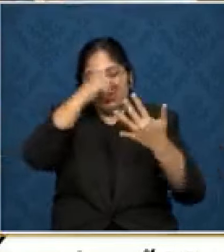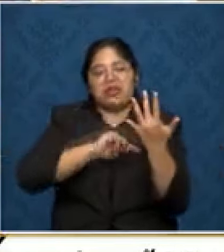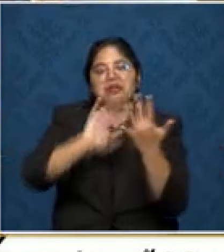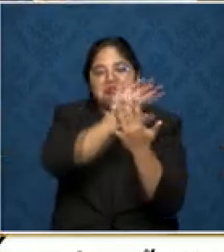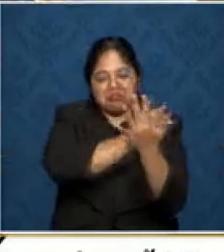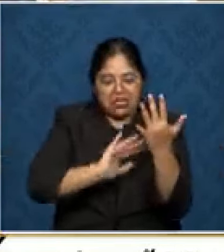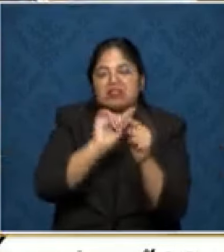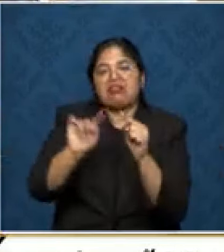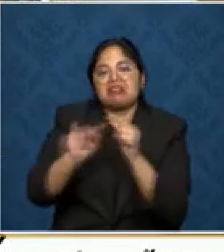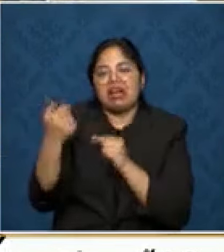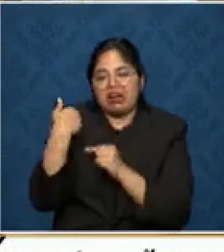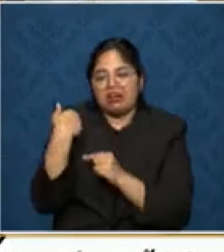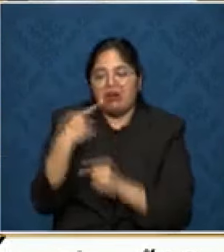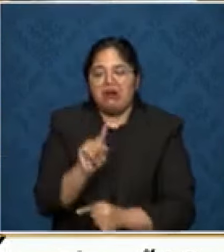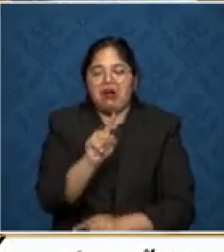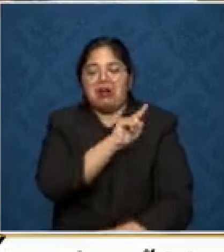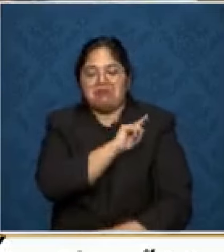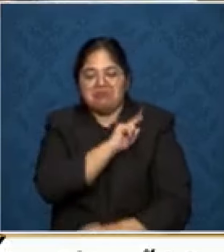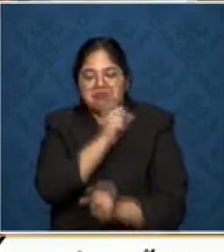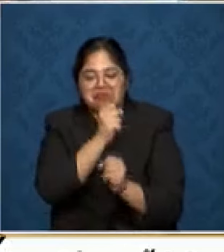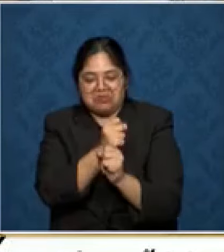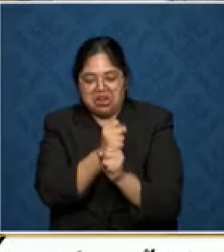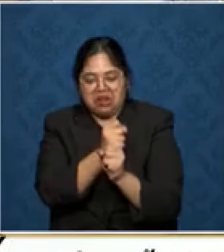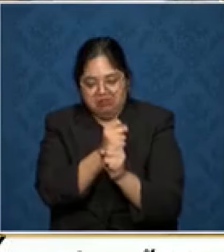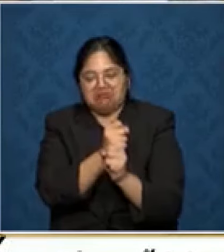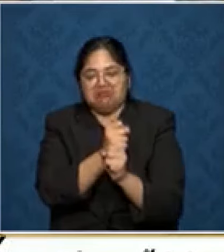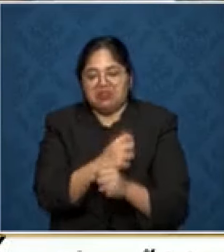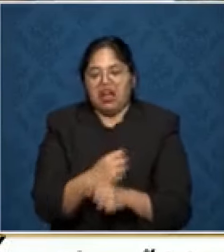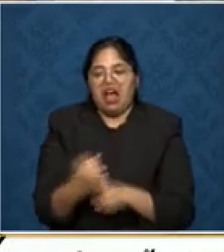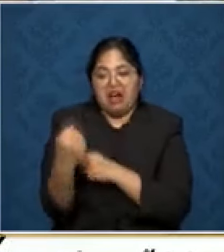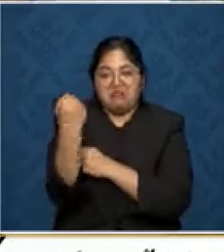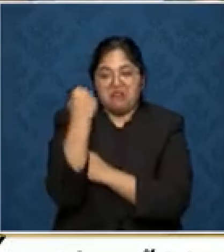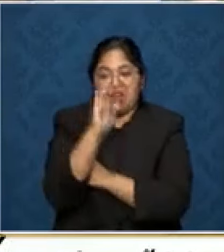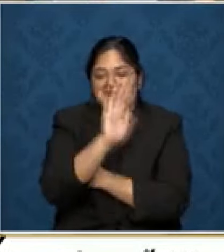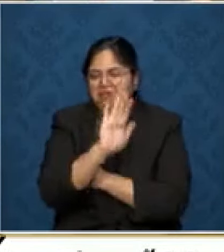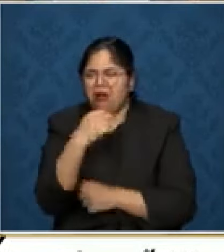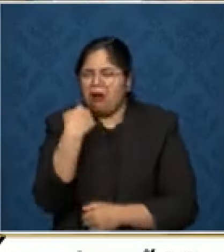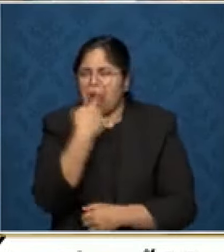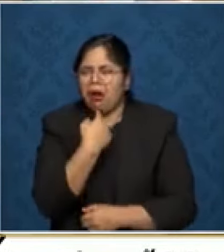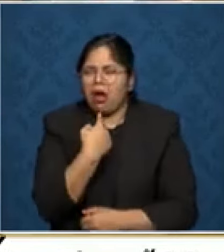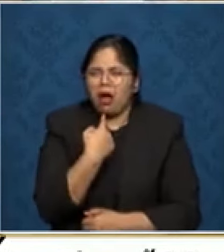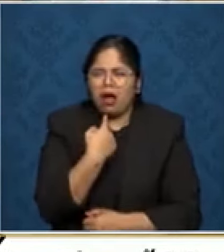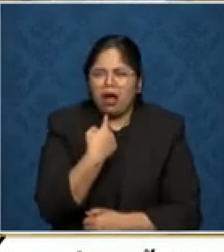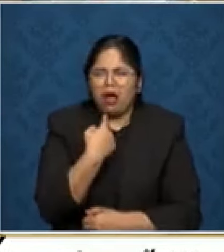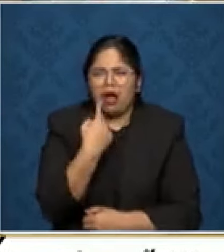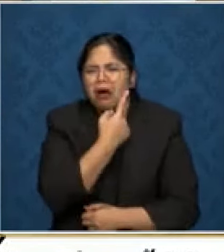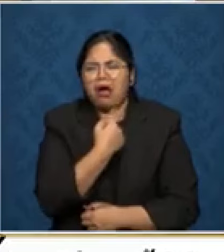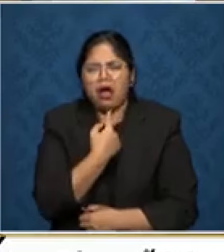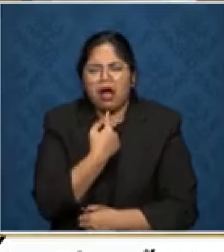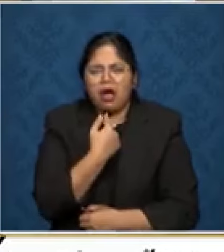หน้าที่และการใช้อำนาจที่ไม่รู้ใครใหญ่กันแน่ใน